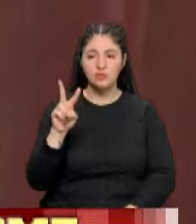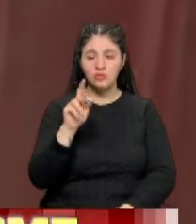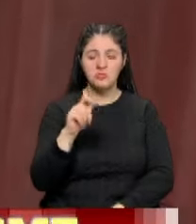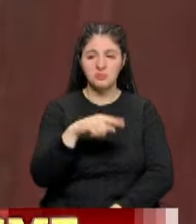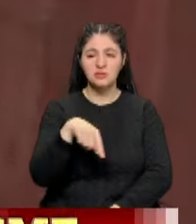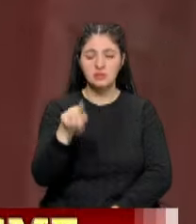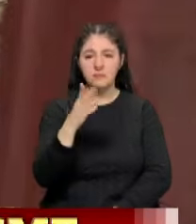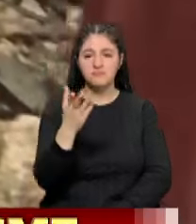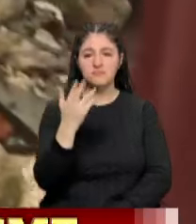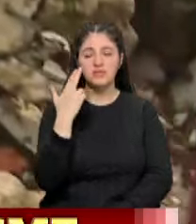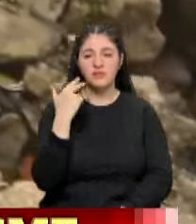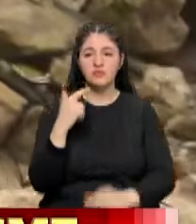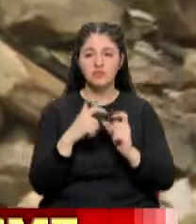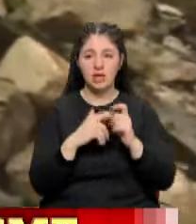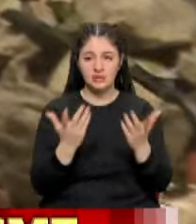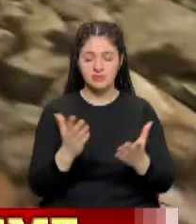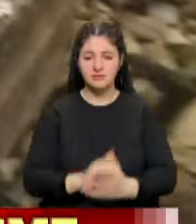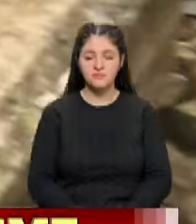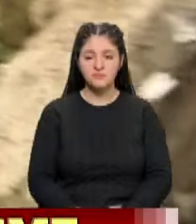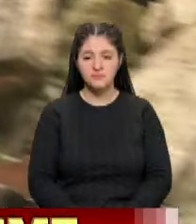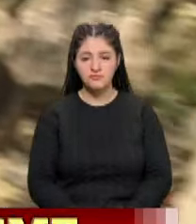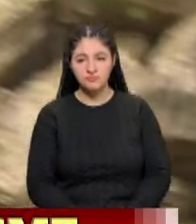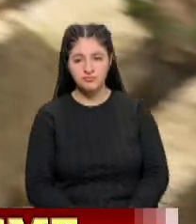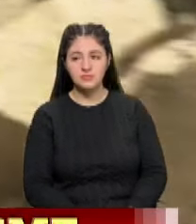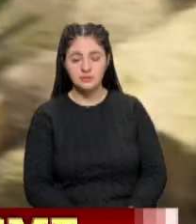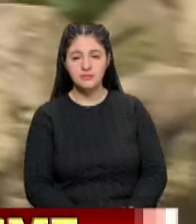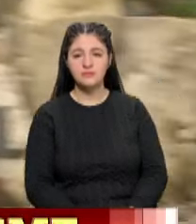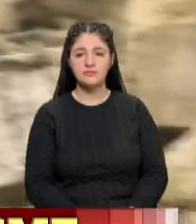sizlere. Efendim günaydın.